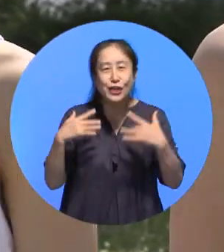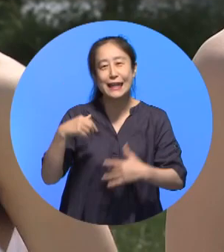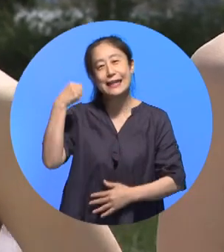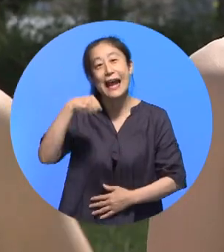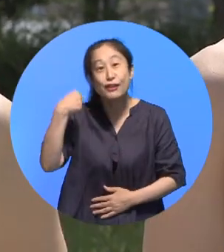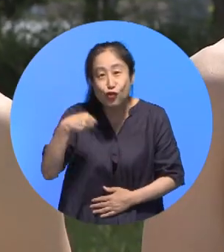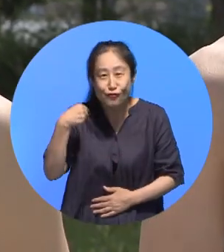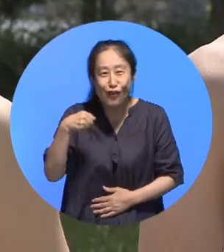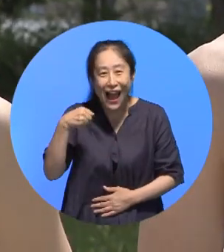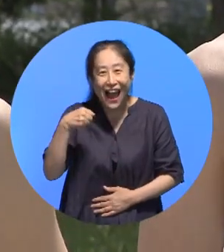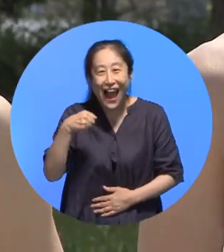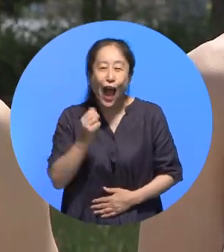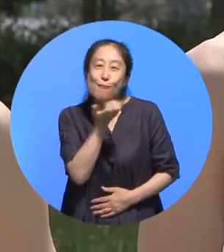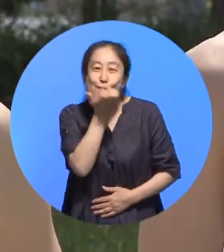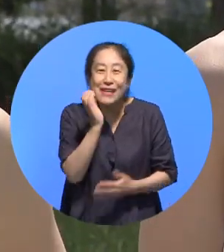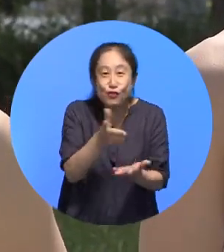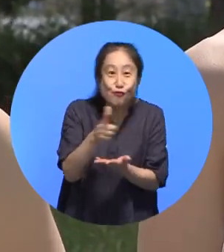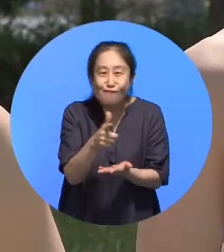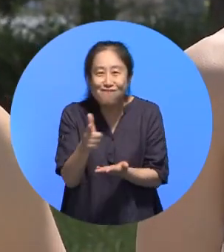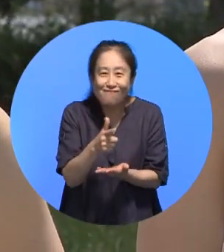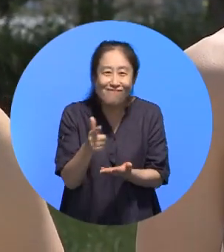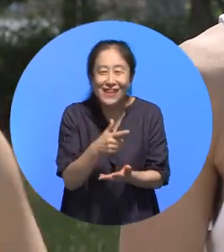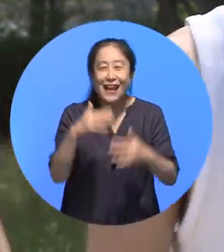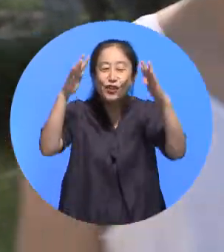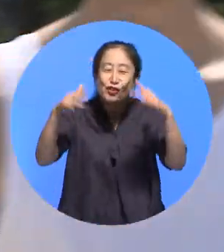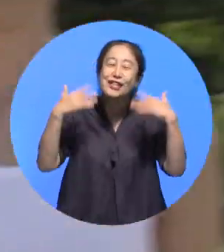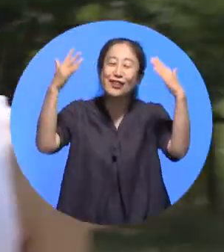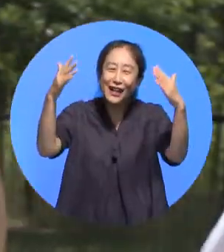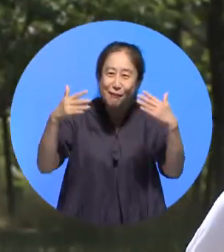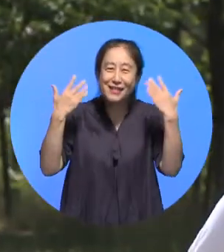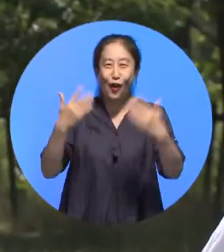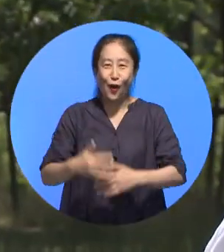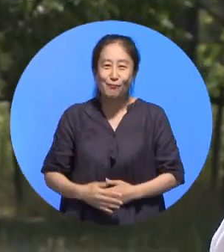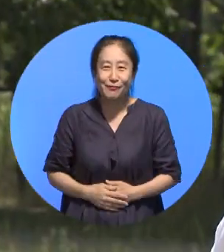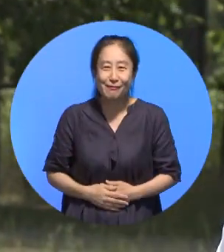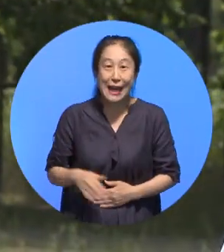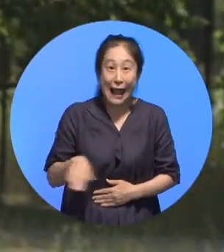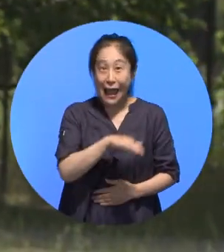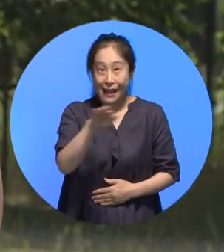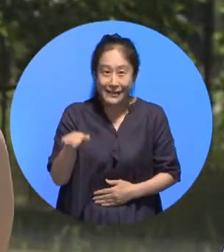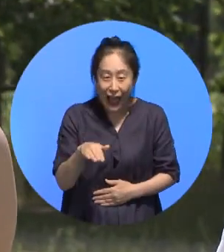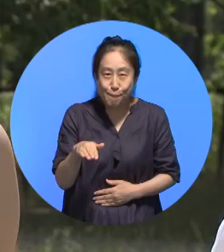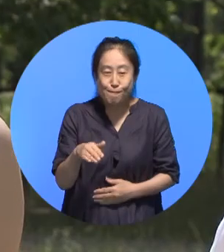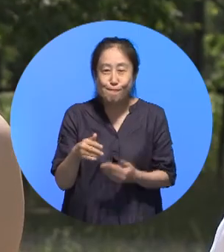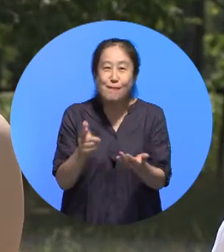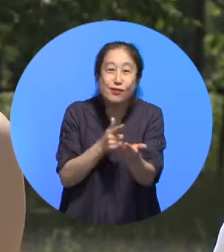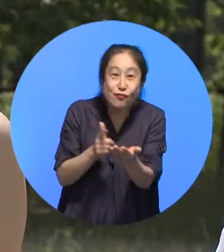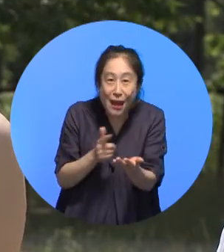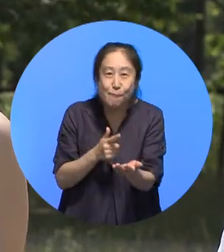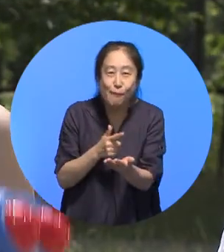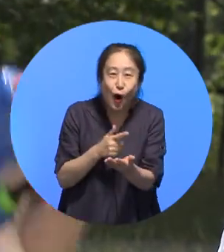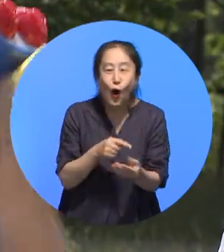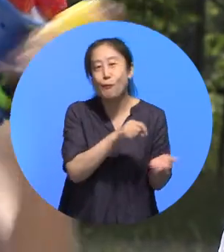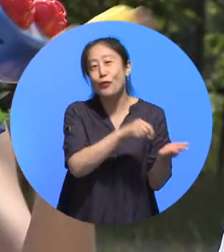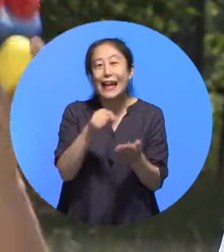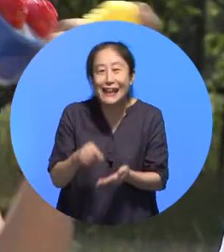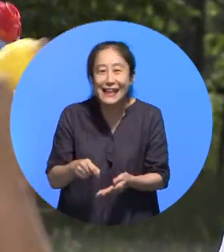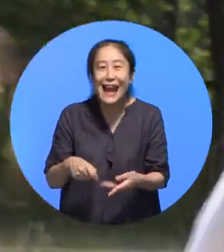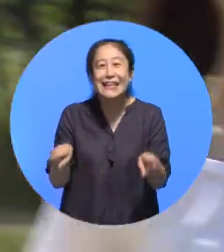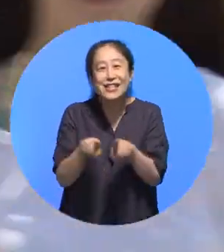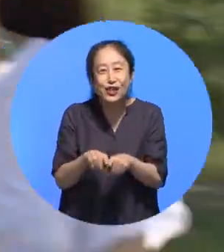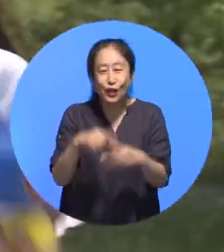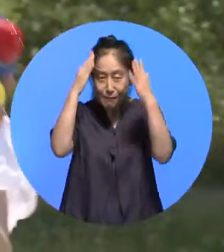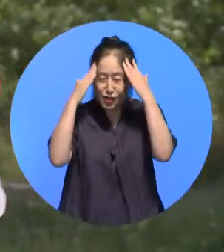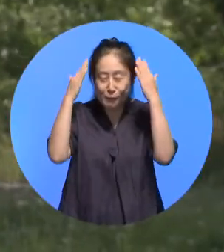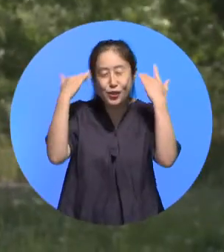夏はウォータースプラッシュパーティーで涼しくなりましょう皆さん水鉄砲をおじさして僕たちと美し濡れになり